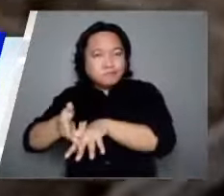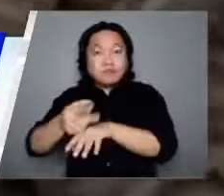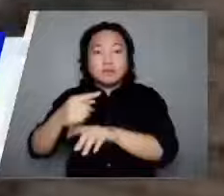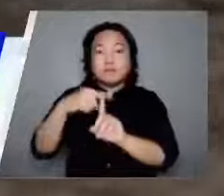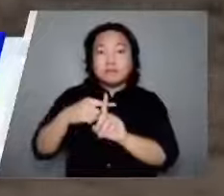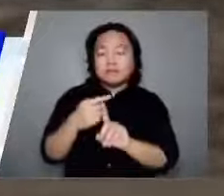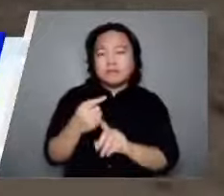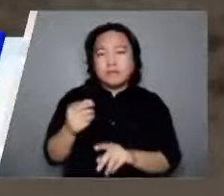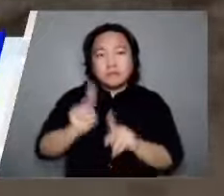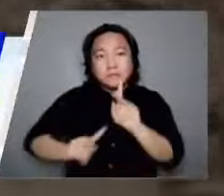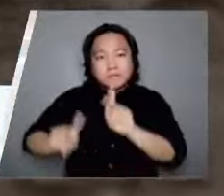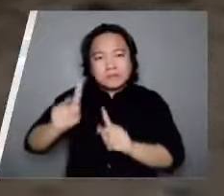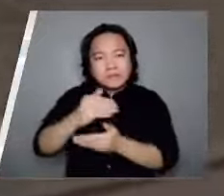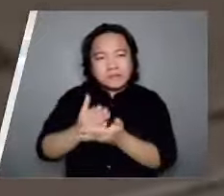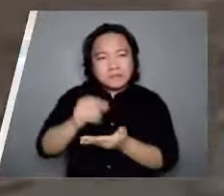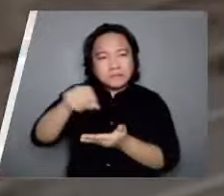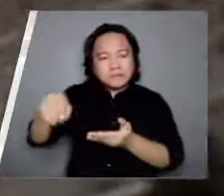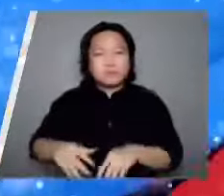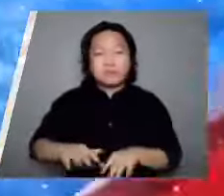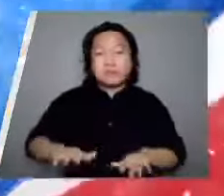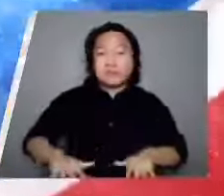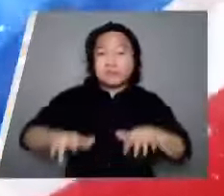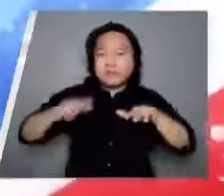sa matinding pag-ulan.